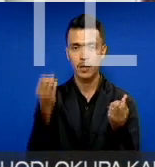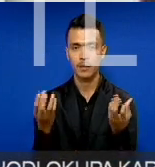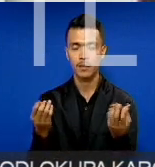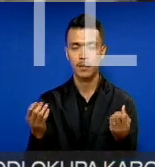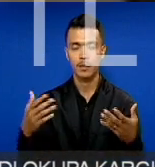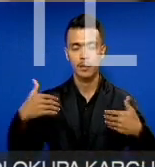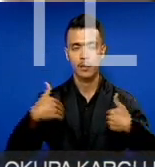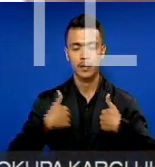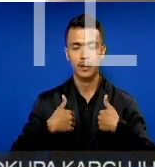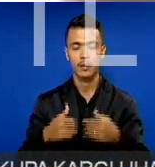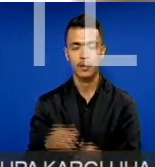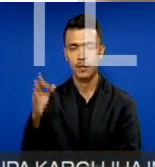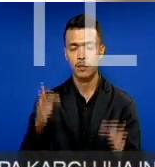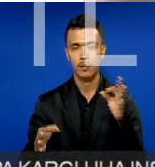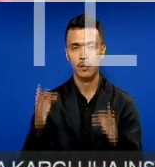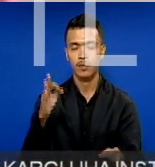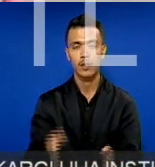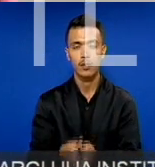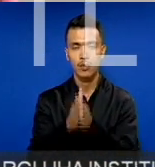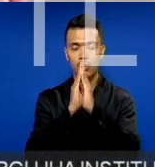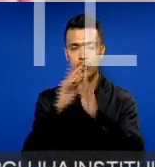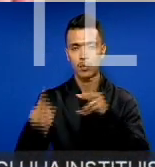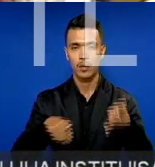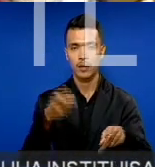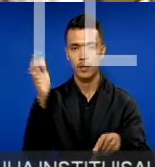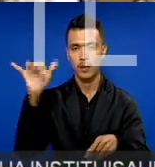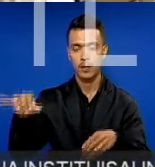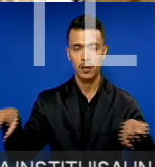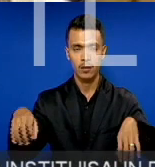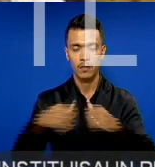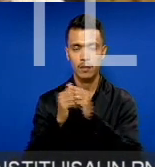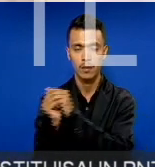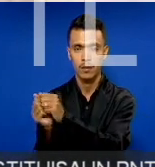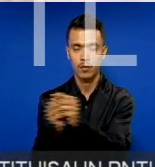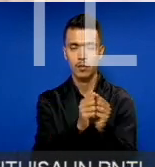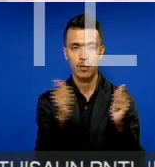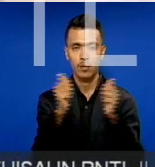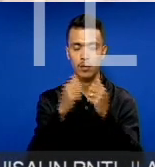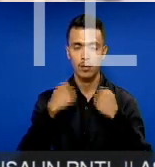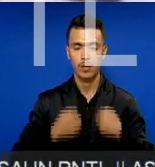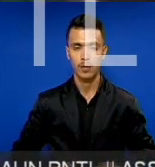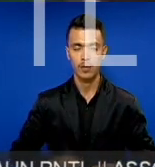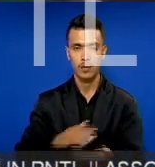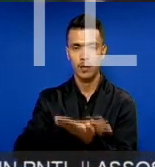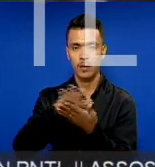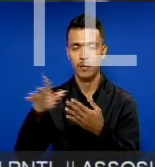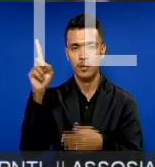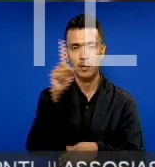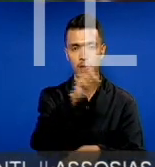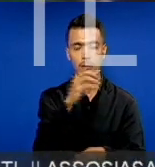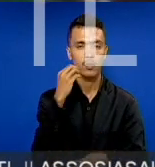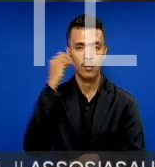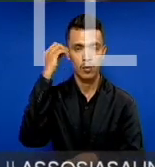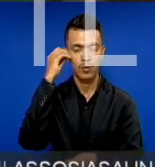ba alende ne husu ba bitante sira atu servisu a motu parte saudi ho di halo limpeza i ha ide dak ni uma